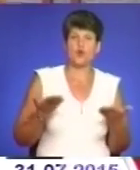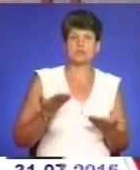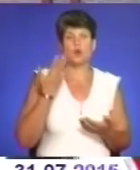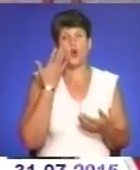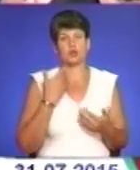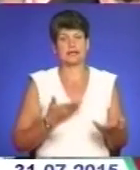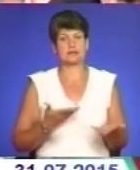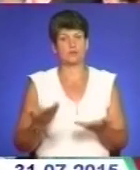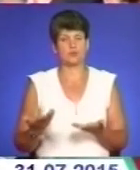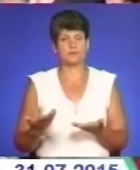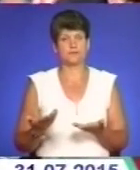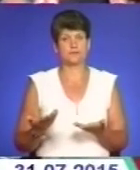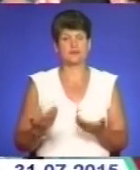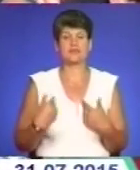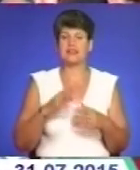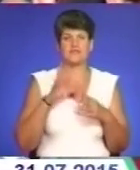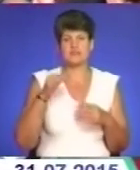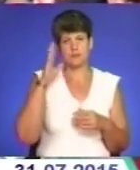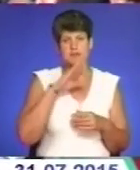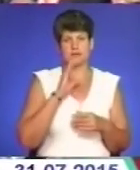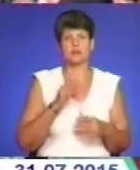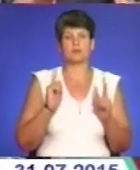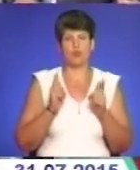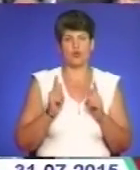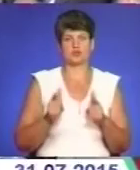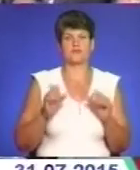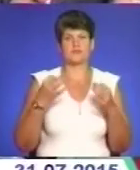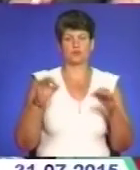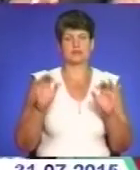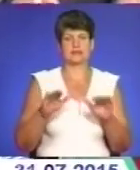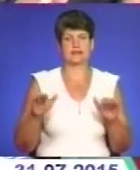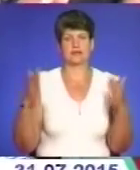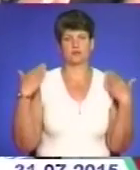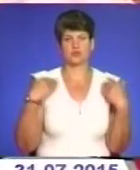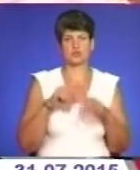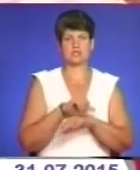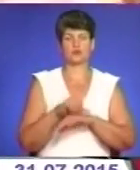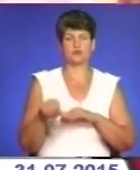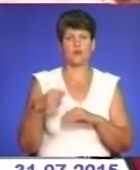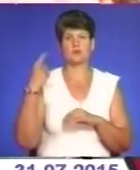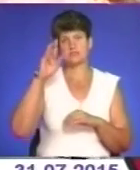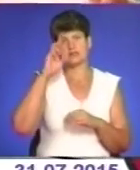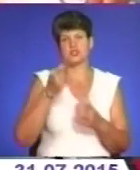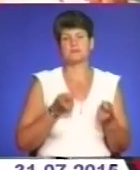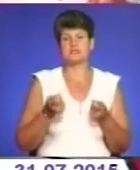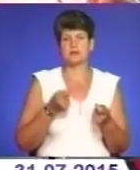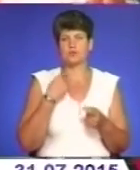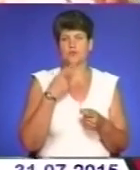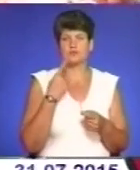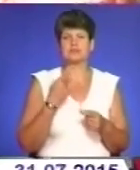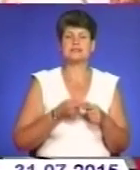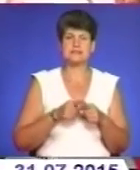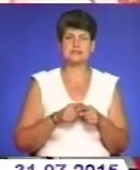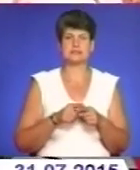запросять. До речі, не всі батьки погоджуються відпустити дітей на відпочинок за кордон. В облдержадміністрації запевняють, це